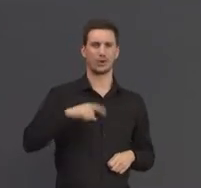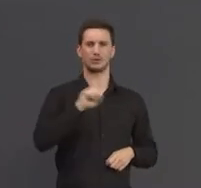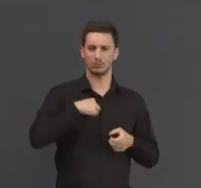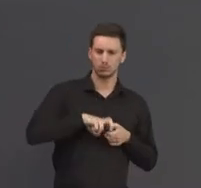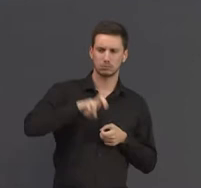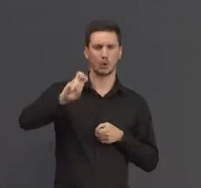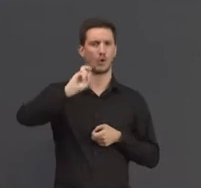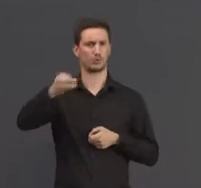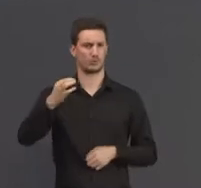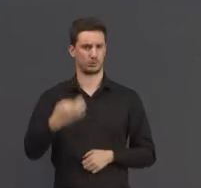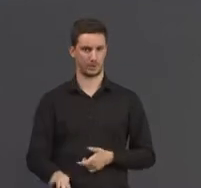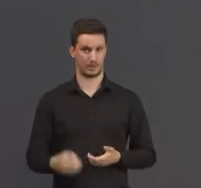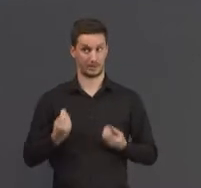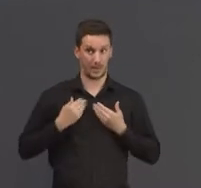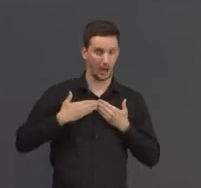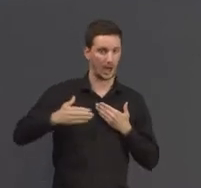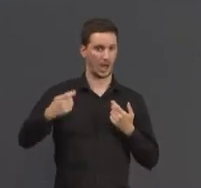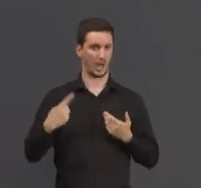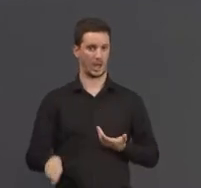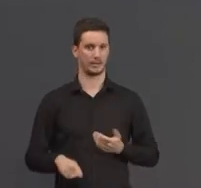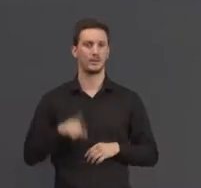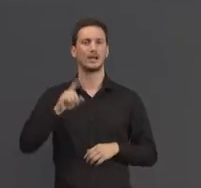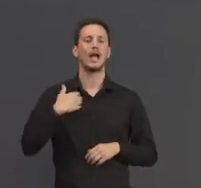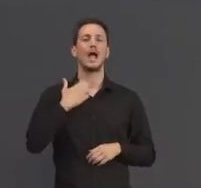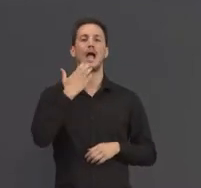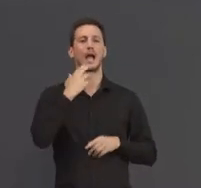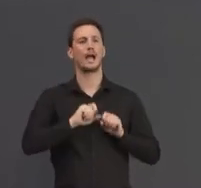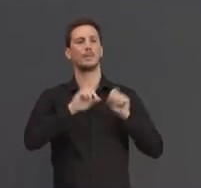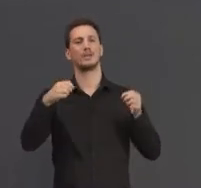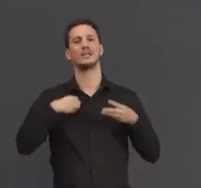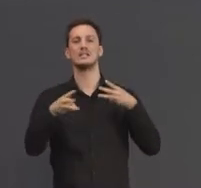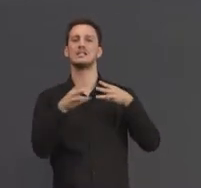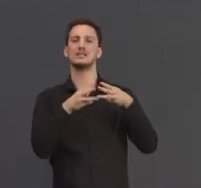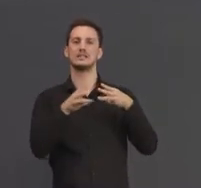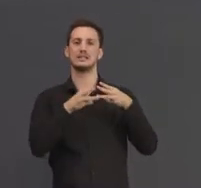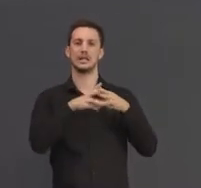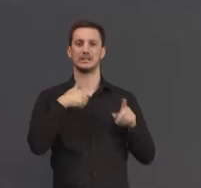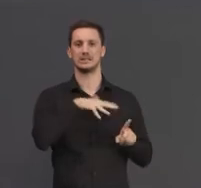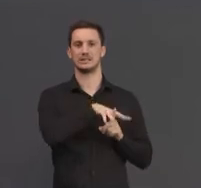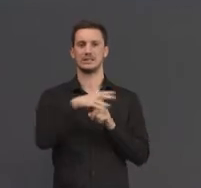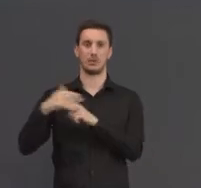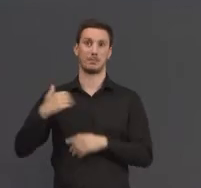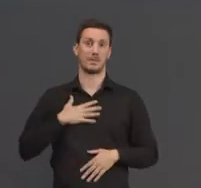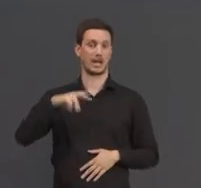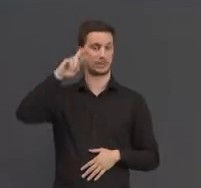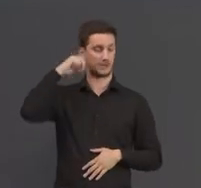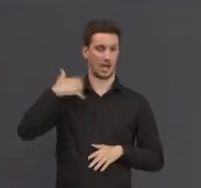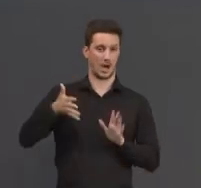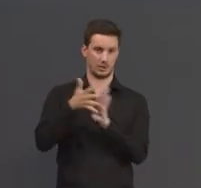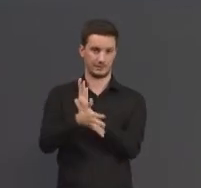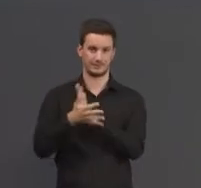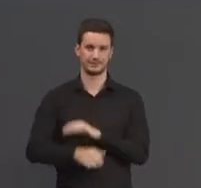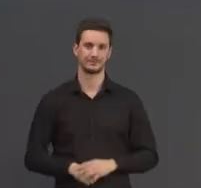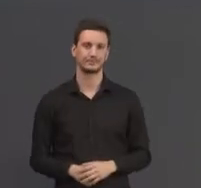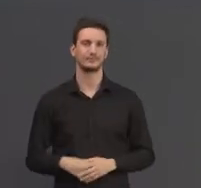per endavant. I us en donaré exemples a través de tres situacions de la meva pròpia experiència.